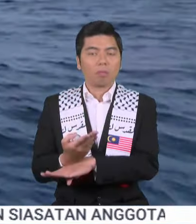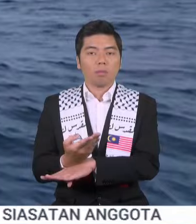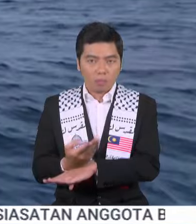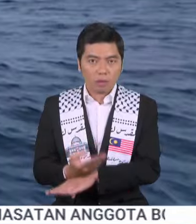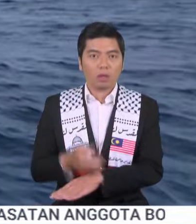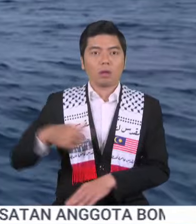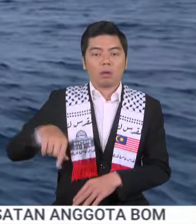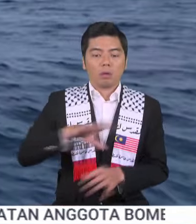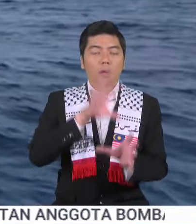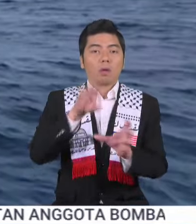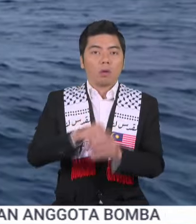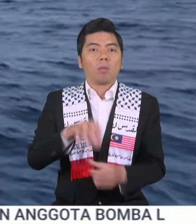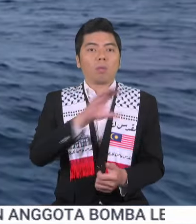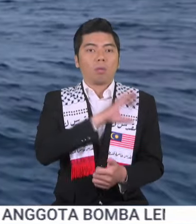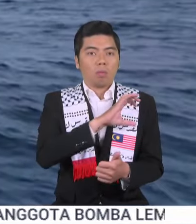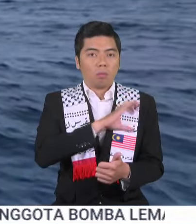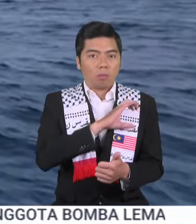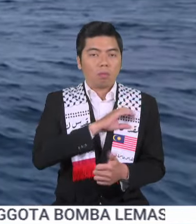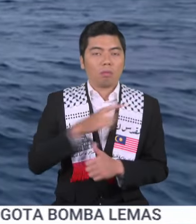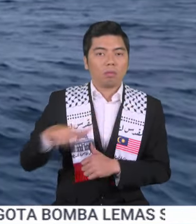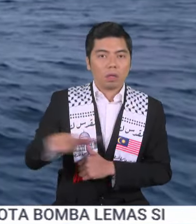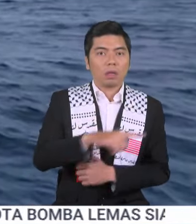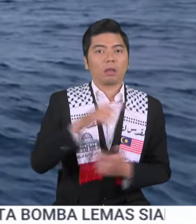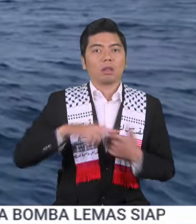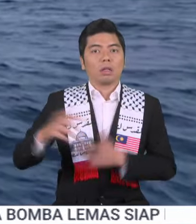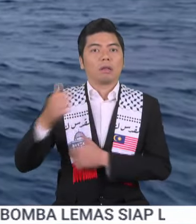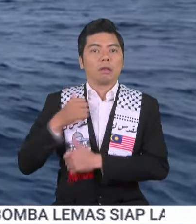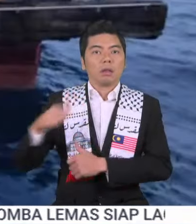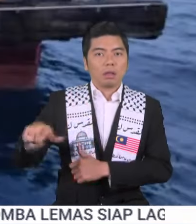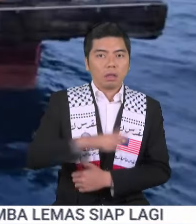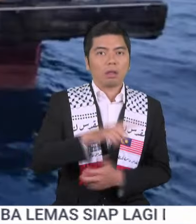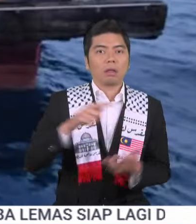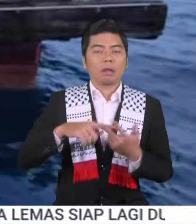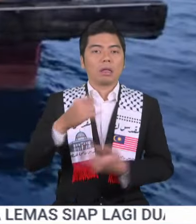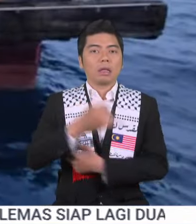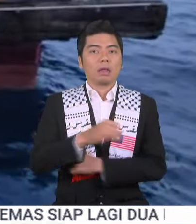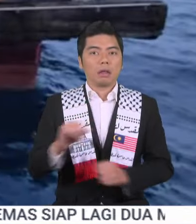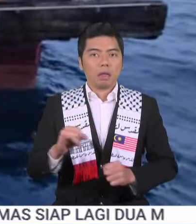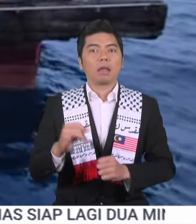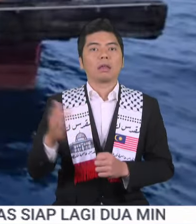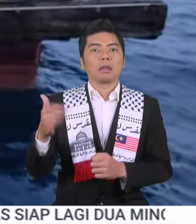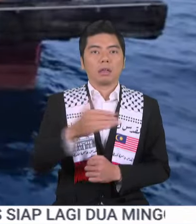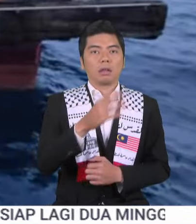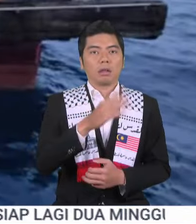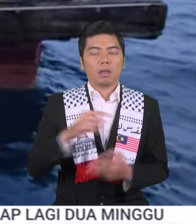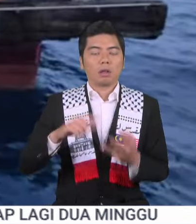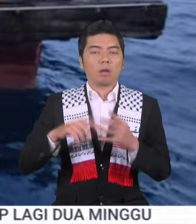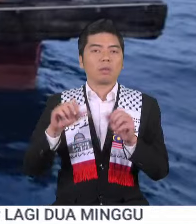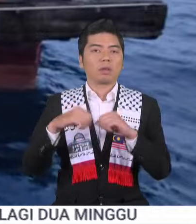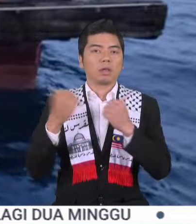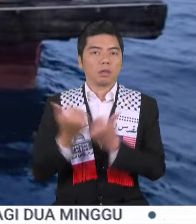melibatkan polis Merin tentera laut diraja Malaysia jabatan perikanan dan persatuan nelayan